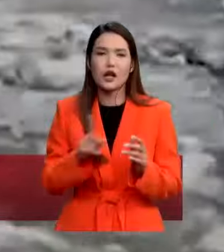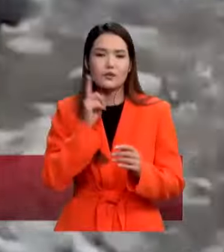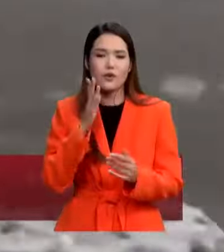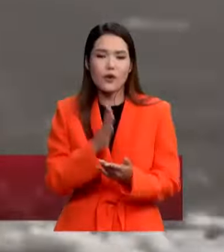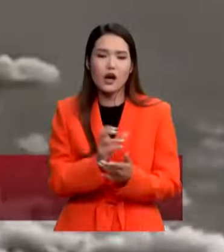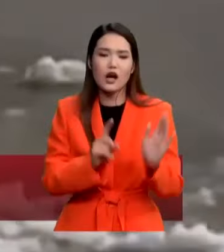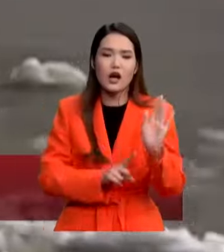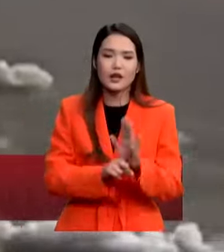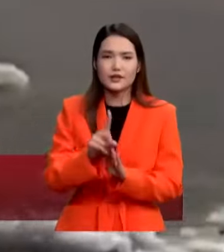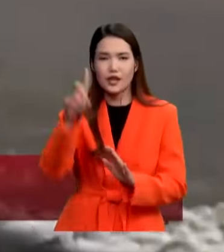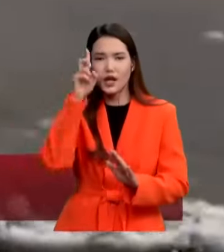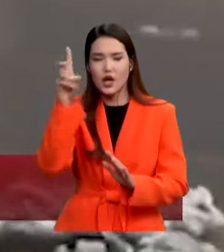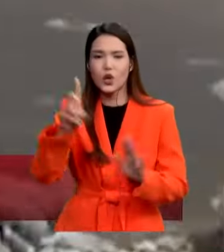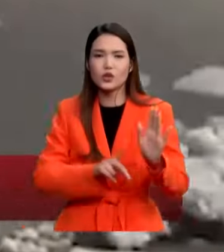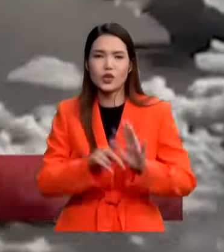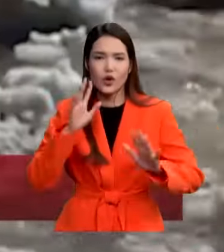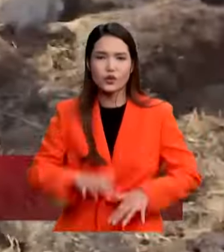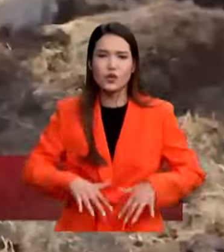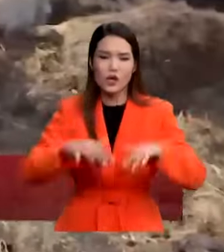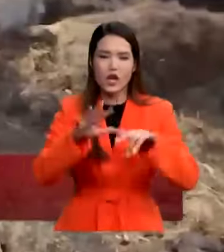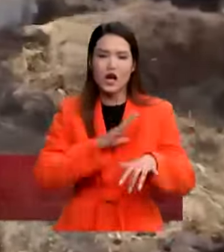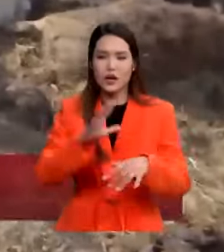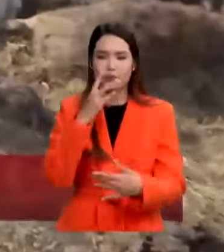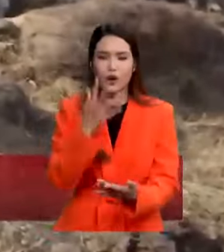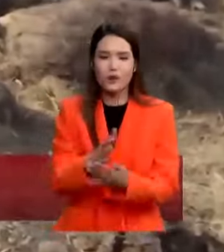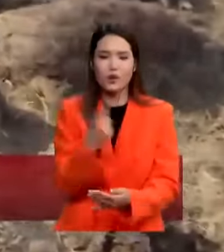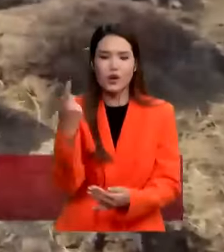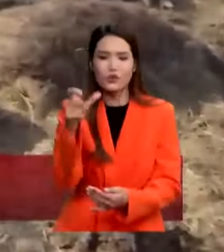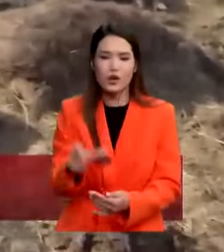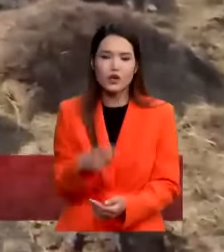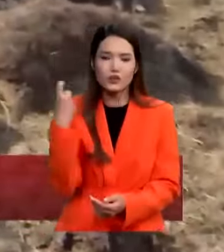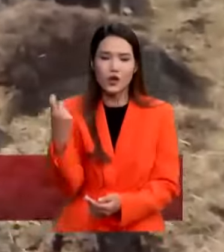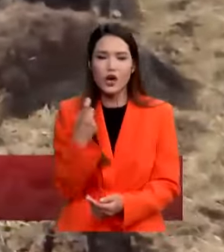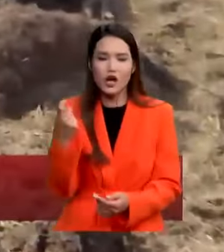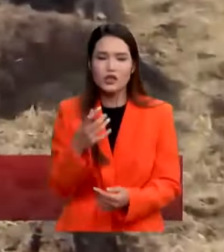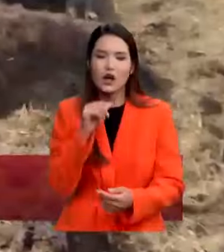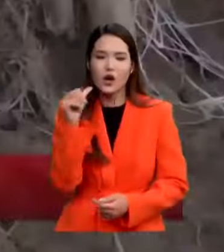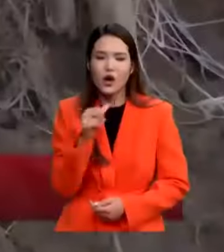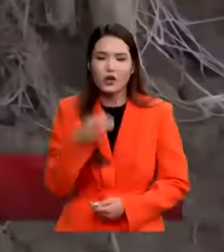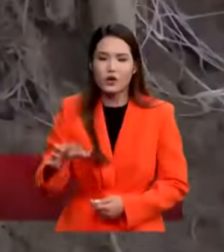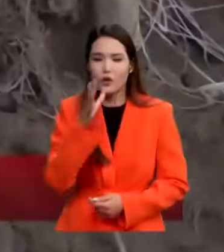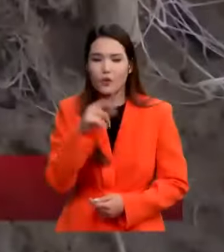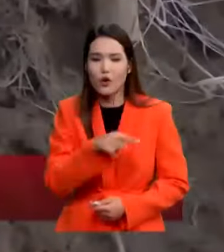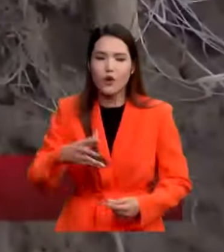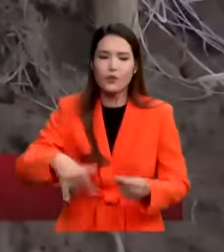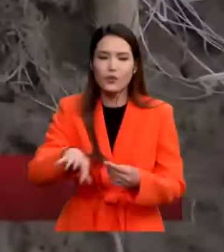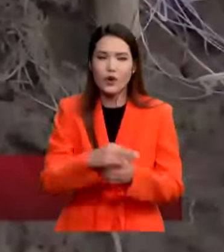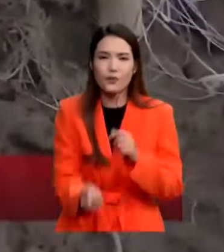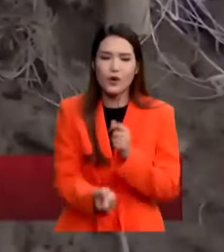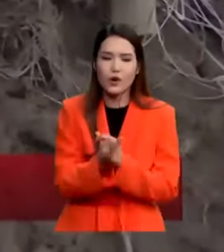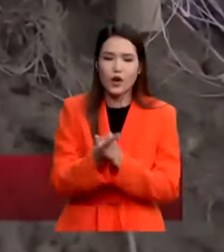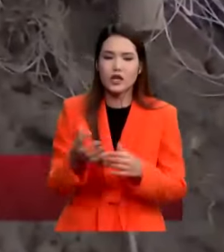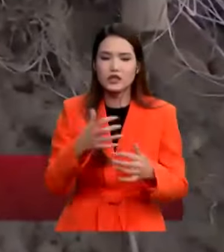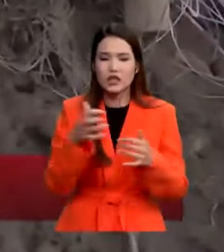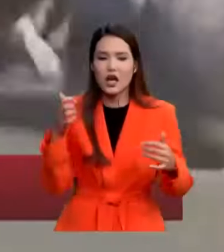раз начался в марте, в начале подтоплений. К примеру, у одного из хозяйств Костанайской области к тому времени уже появилась сотня